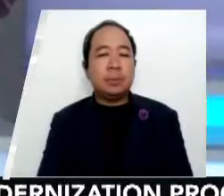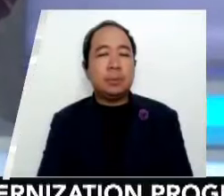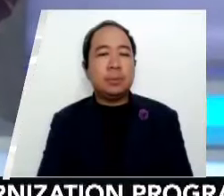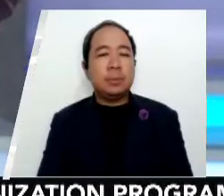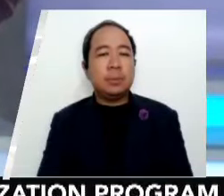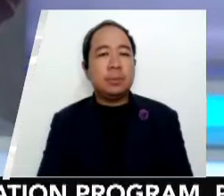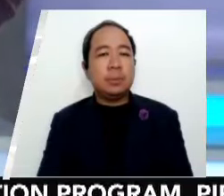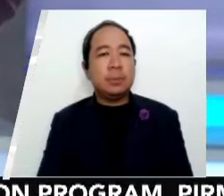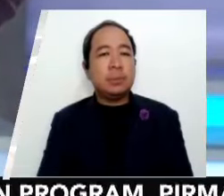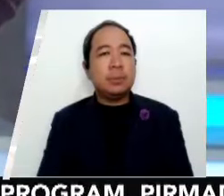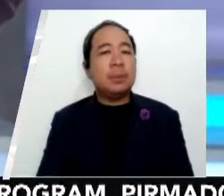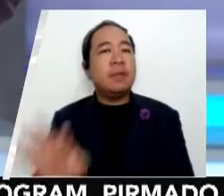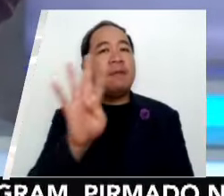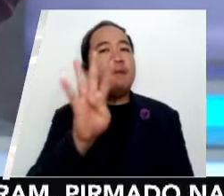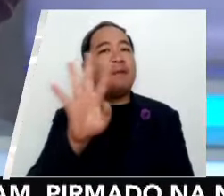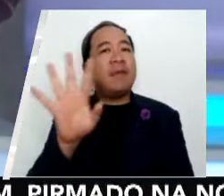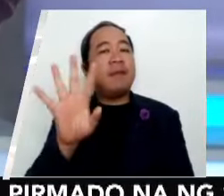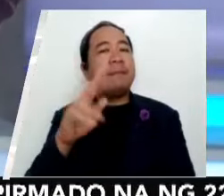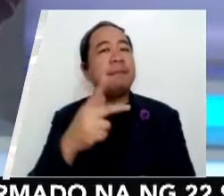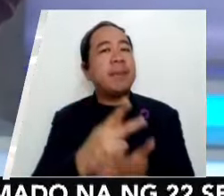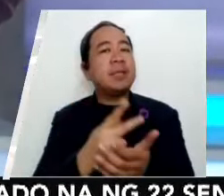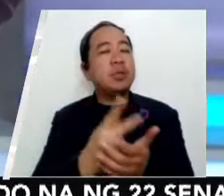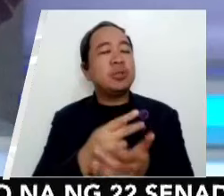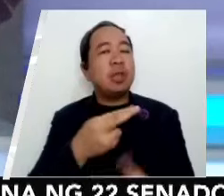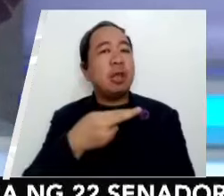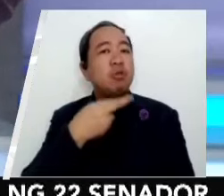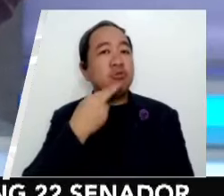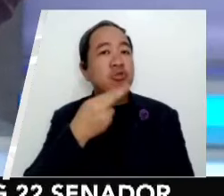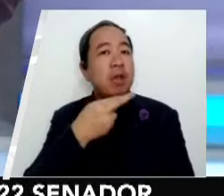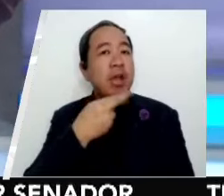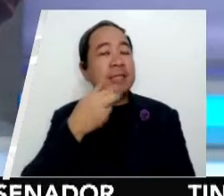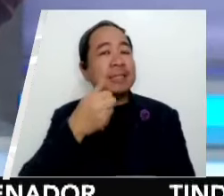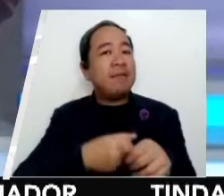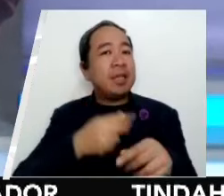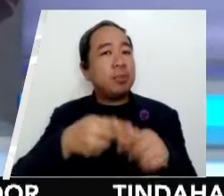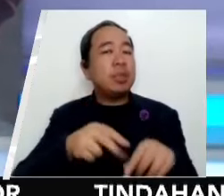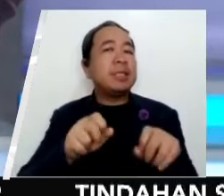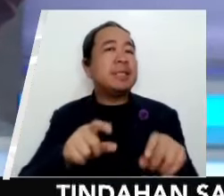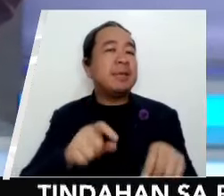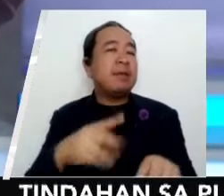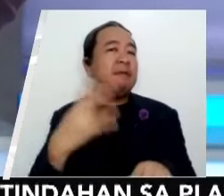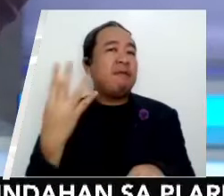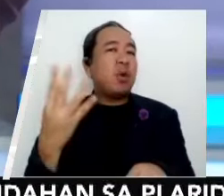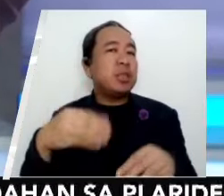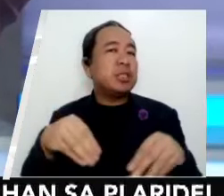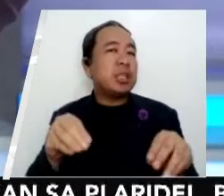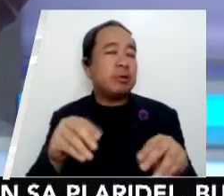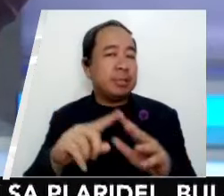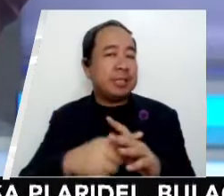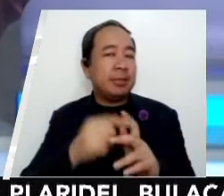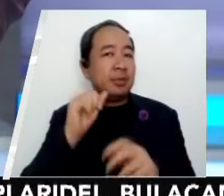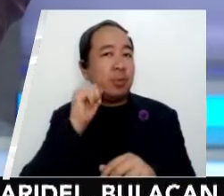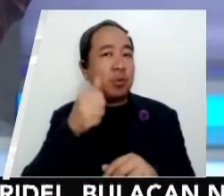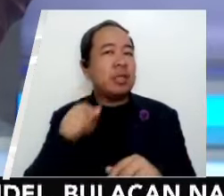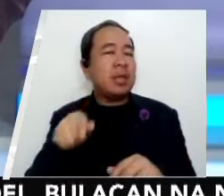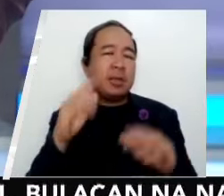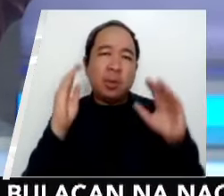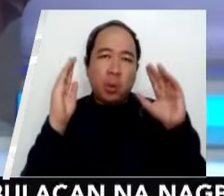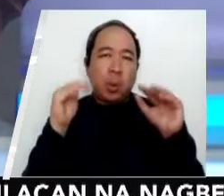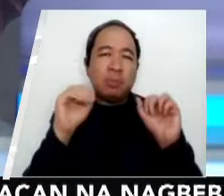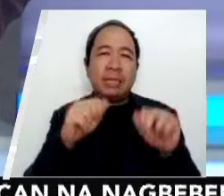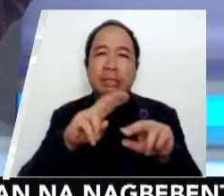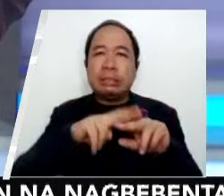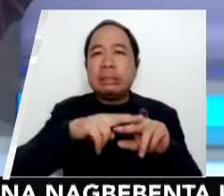45 pesos per kilong bigas ang ibebenta ng apat na Kadiwa store simula bukas. Sa pag-asang mapababa ang presyo nito sa merkado.